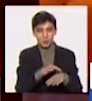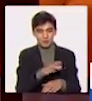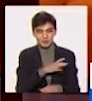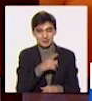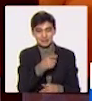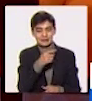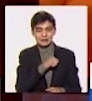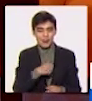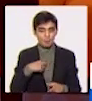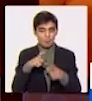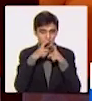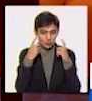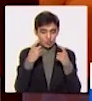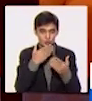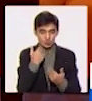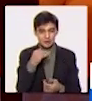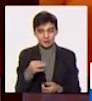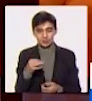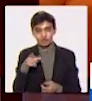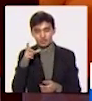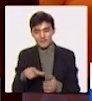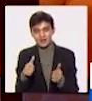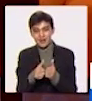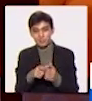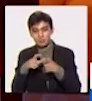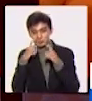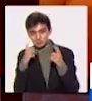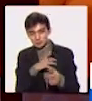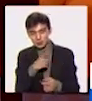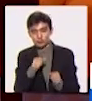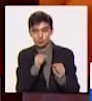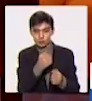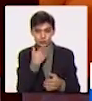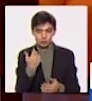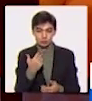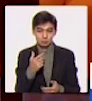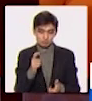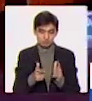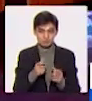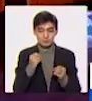маска кимесе, қасындағы адам бетперде кигенмен оның ешқандай пайдасы жоқ дейді. Бұл қаншалықты рас?